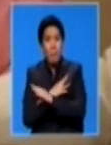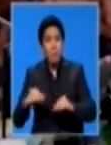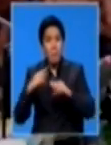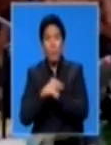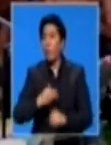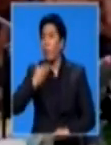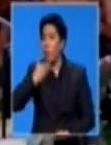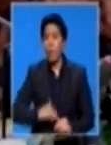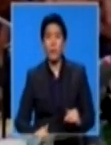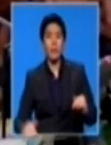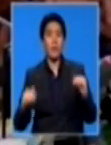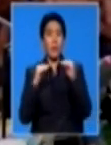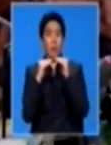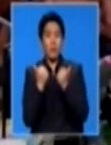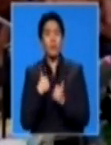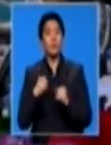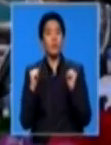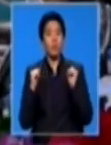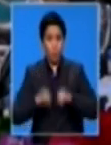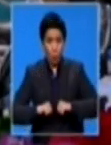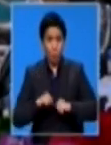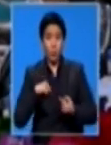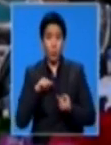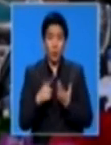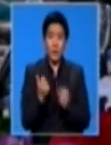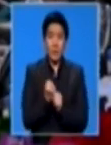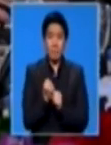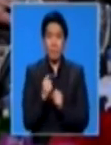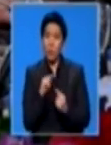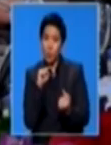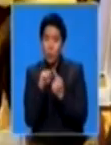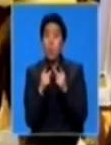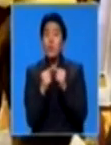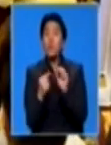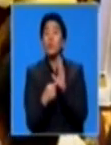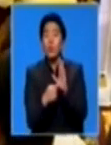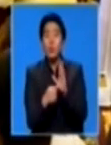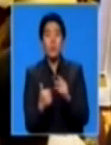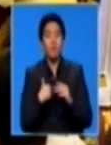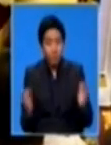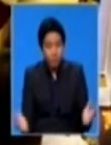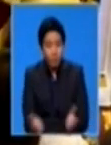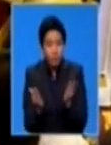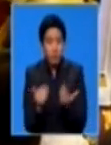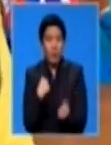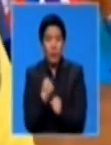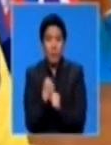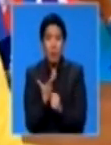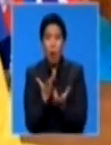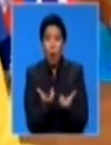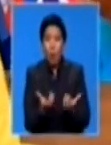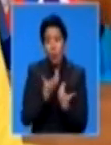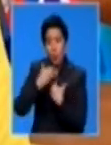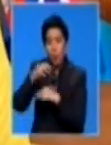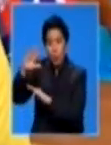ได้บรรลุเห็นชอบร่วมกันในเรื่องต่างๆหลายเรื่องนะครับเช่น การผลักดันเป้าหมายขยายปริมาณมูลค่าการ